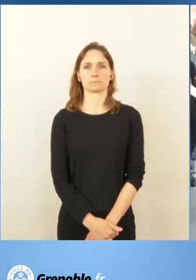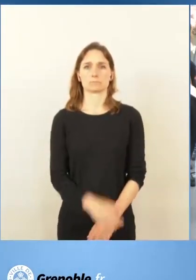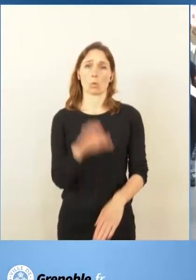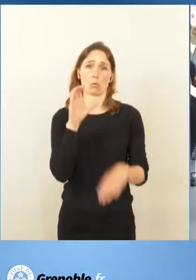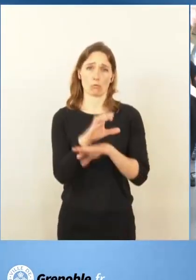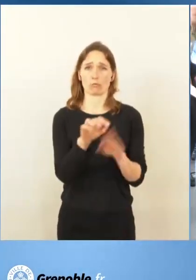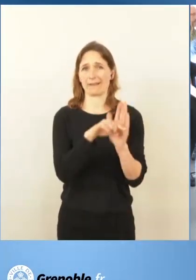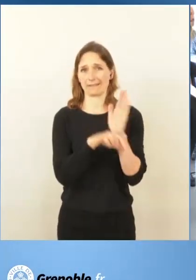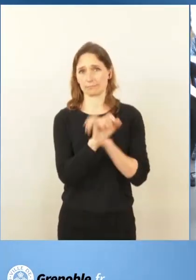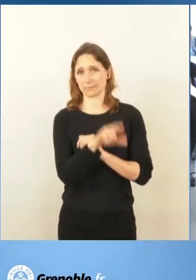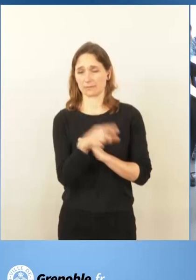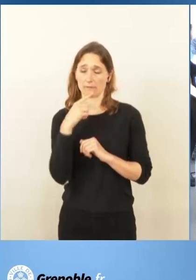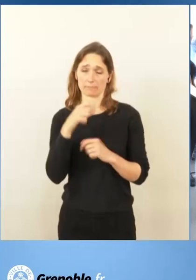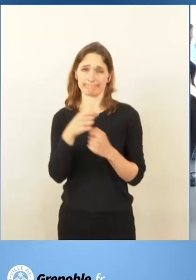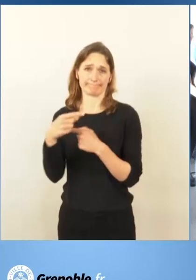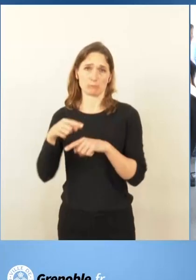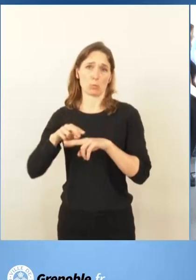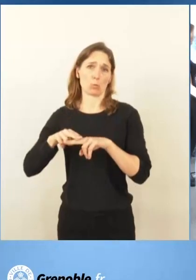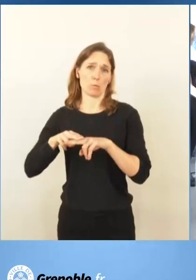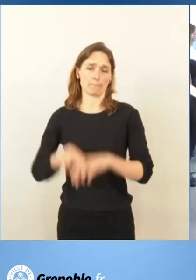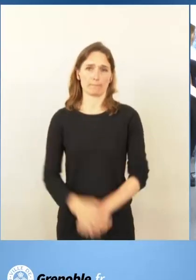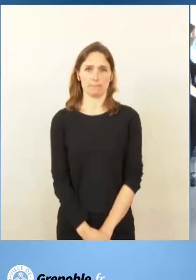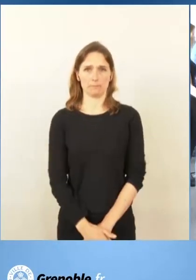donc ça c'est une lune